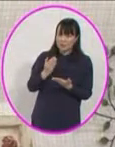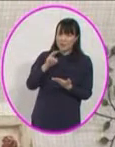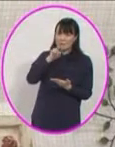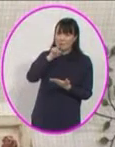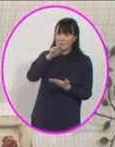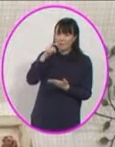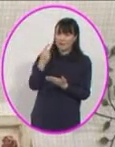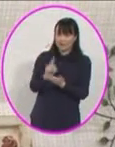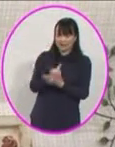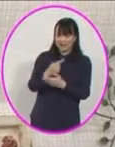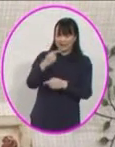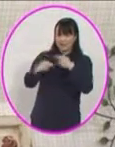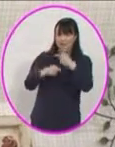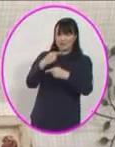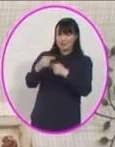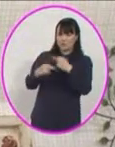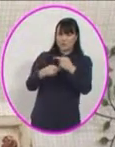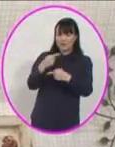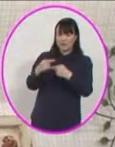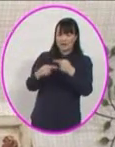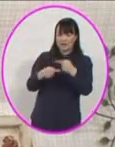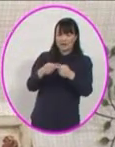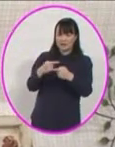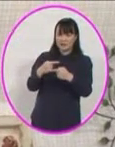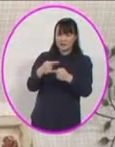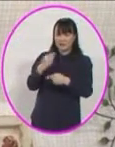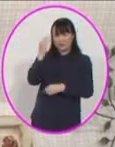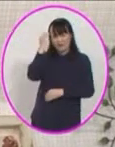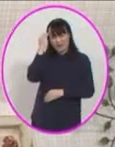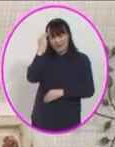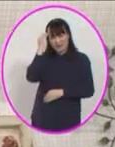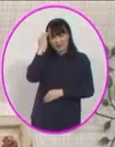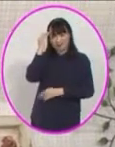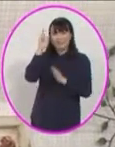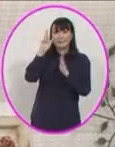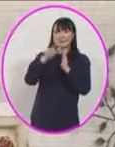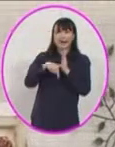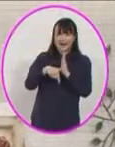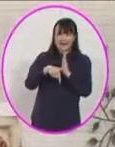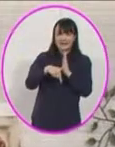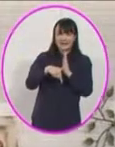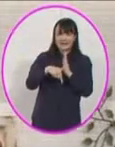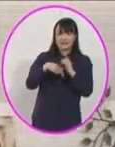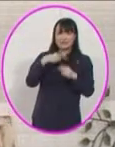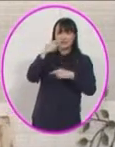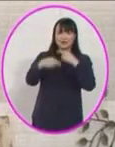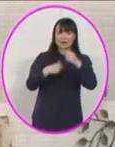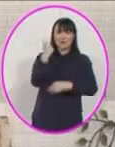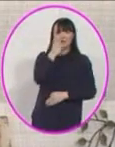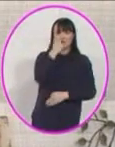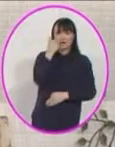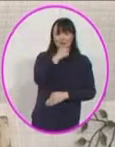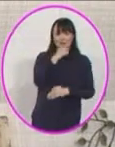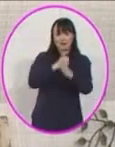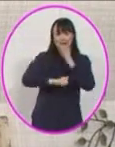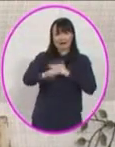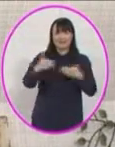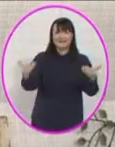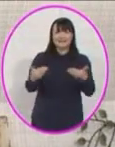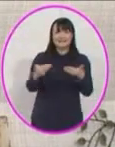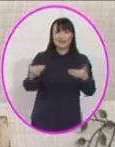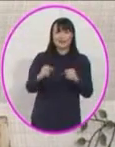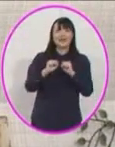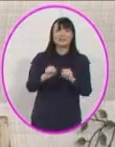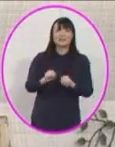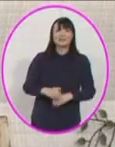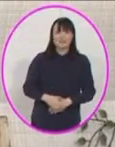できないから伝えでないっておっしゃる方もいらっしゃると思うんですねそういった場合はあの手話通訳の派遣事業というのをしています